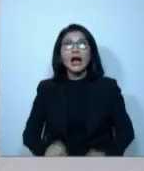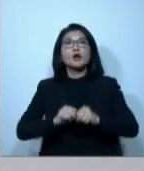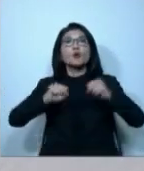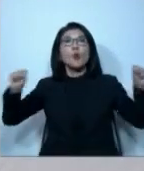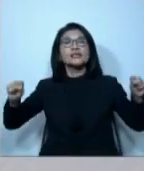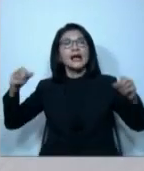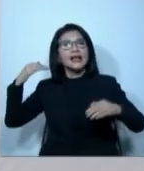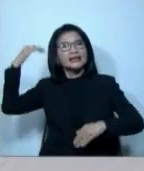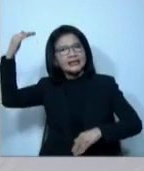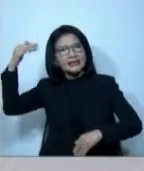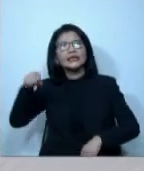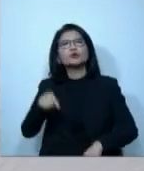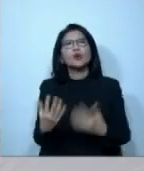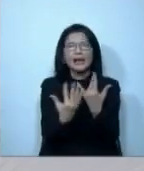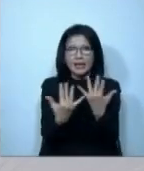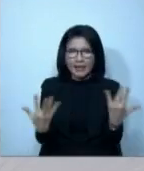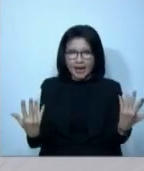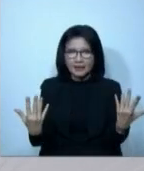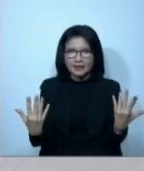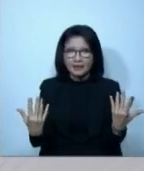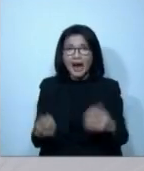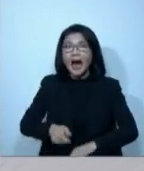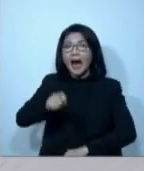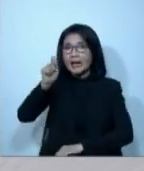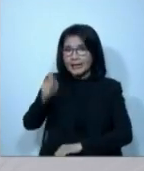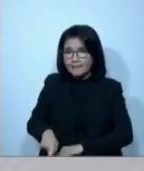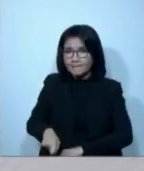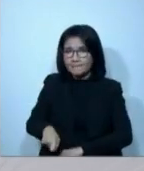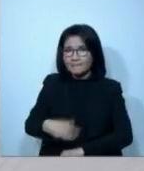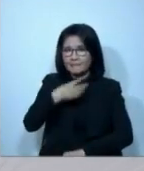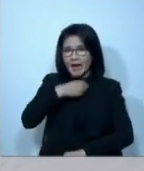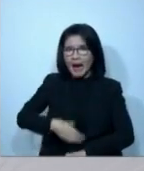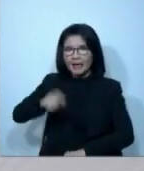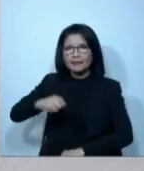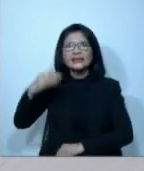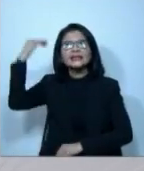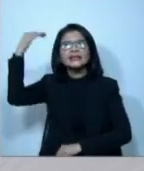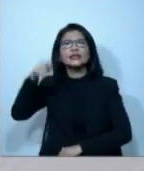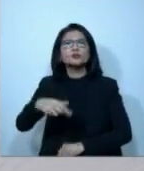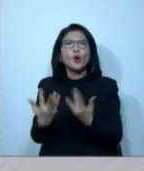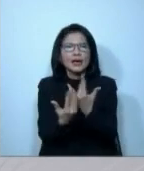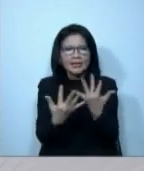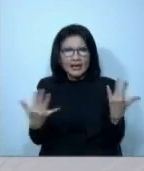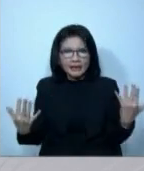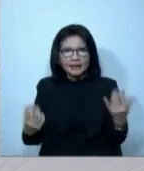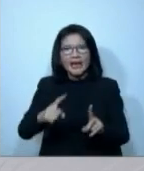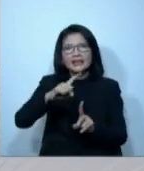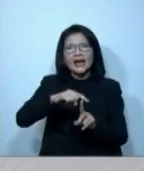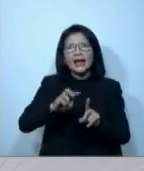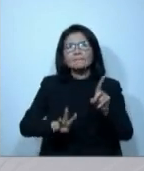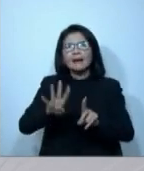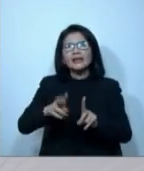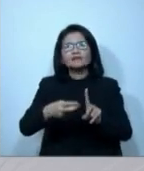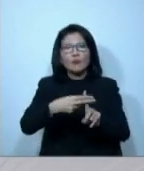kekuasaan tertinggi ada di rakyat. Hakim yang tertinggi adalah rakyat. Tanggal 14